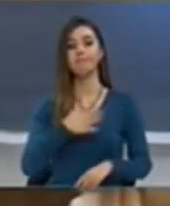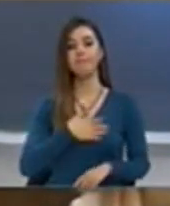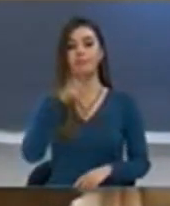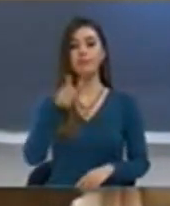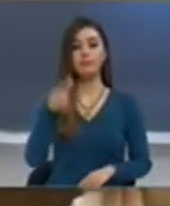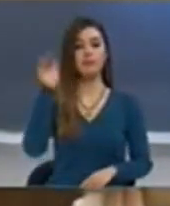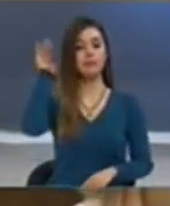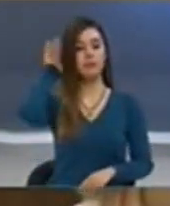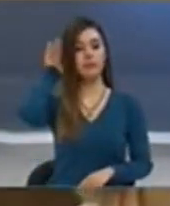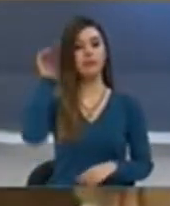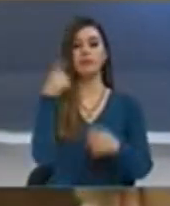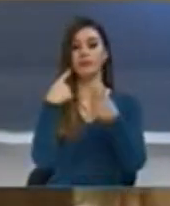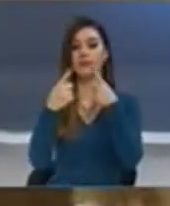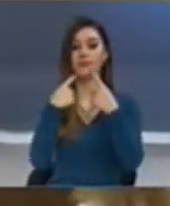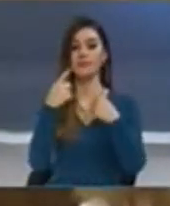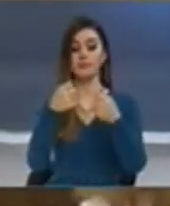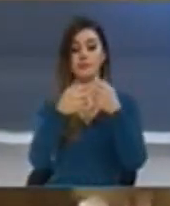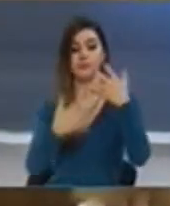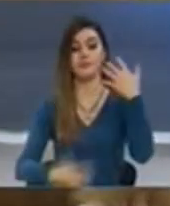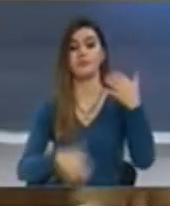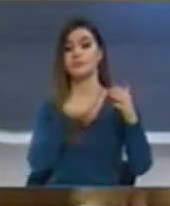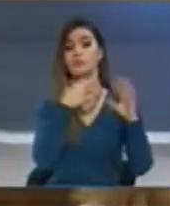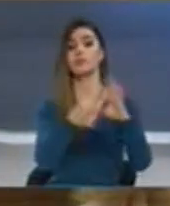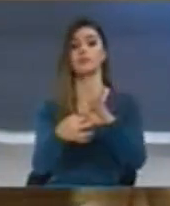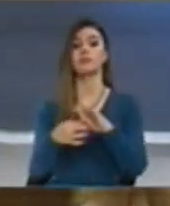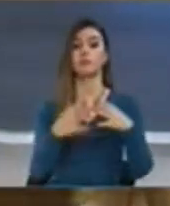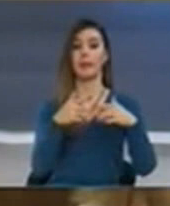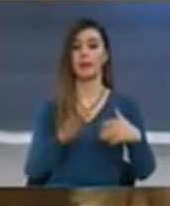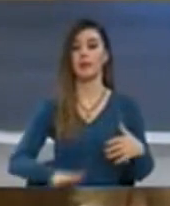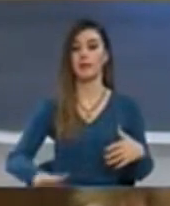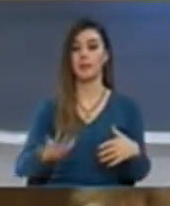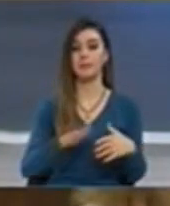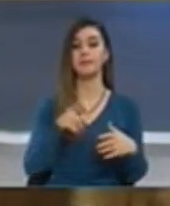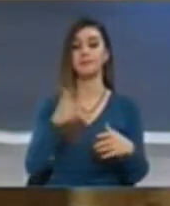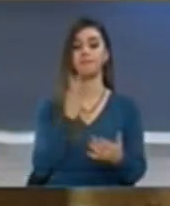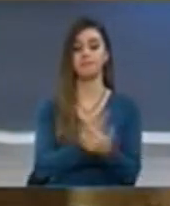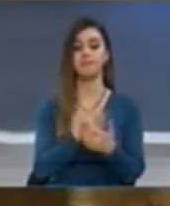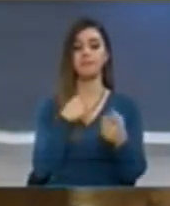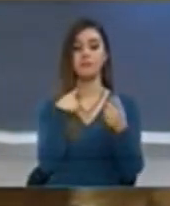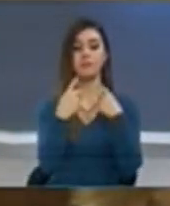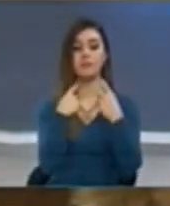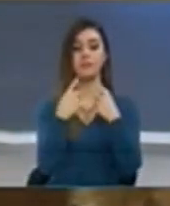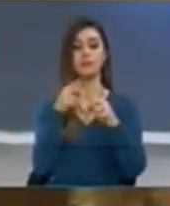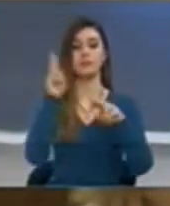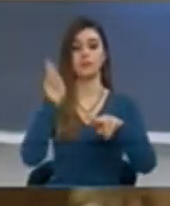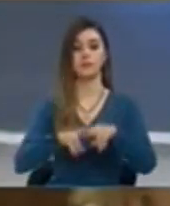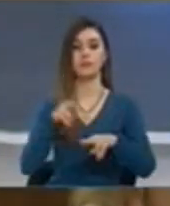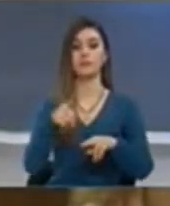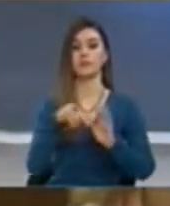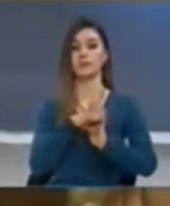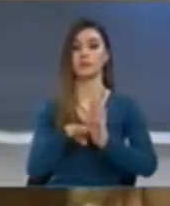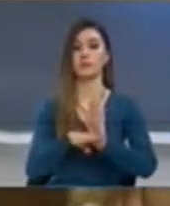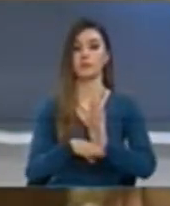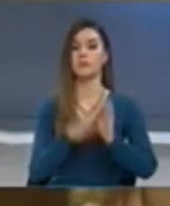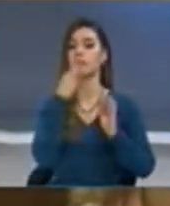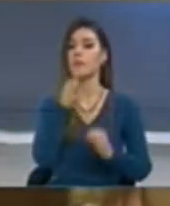po mbahen shumë marrëveshje me rajonin dhe me gjërë, ne e kemi aprovuar këtë ligj. Ministri,